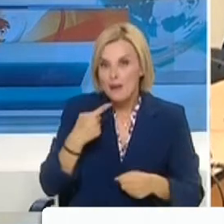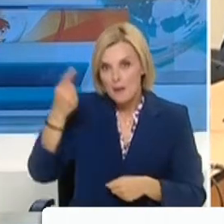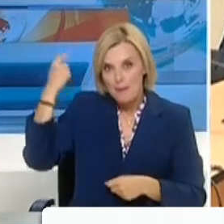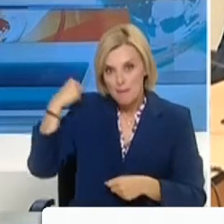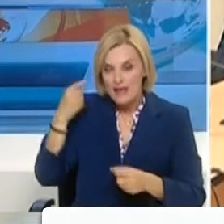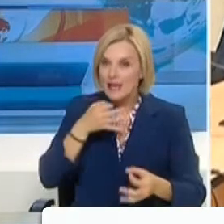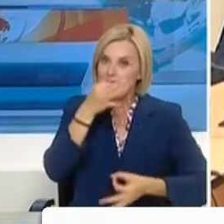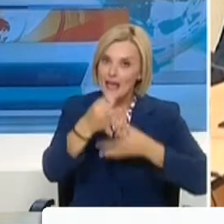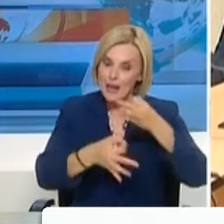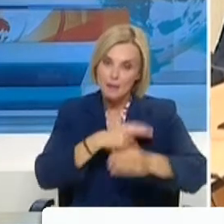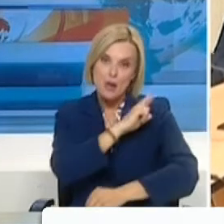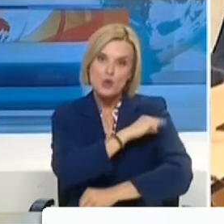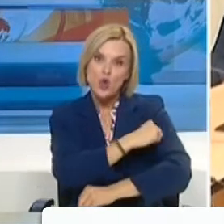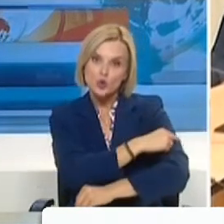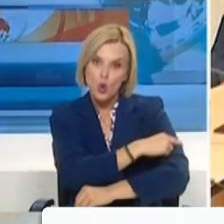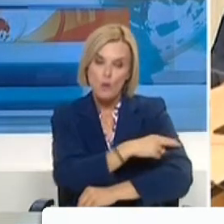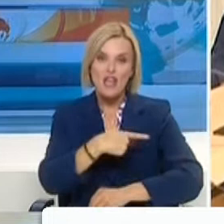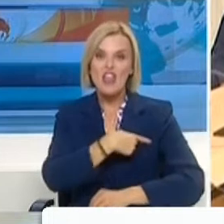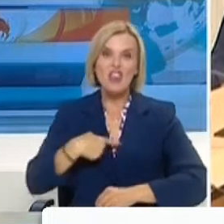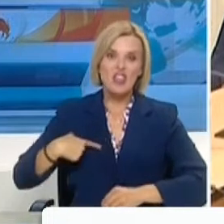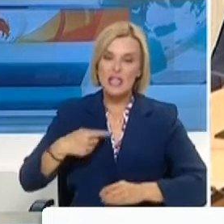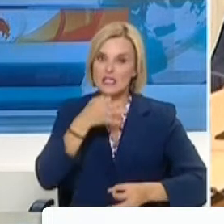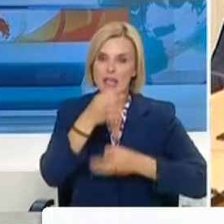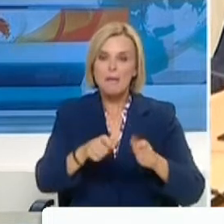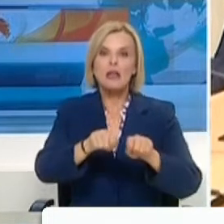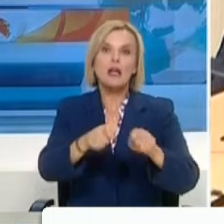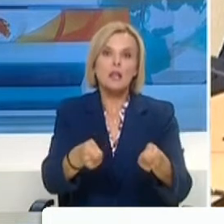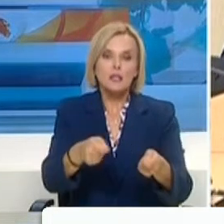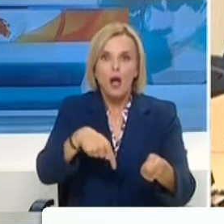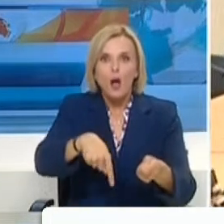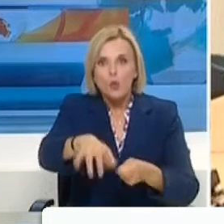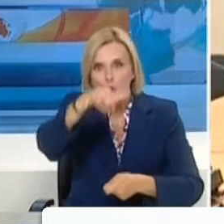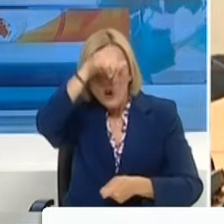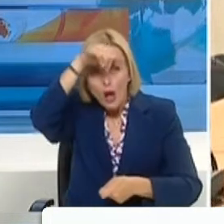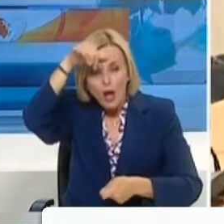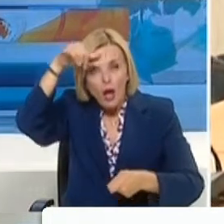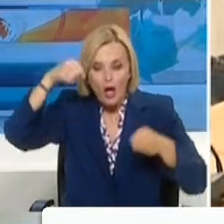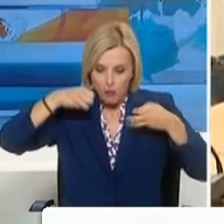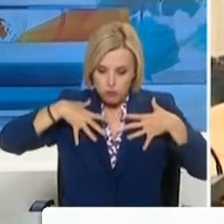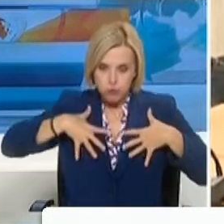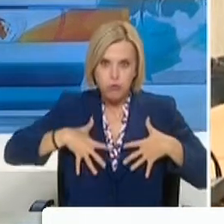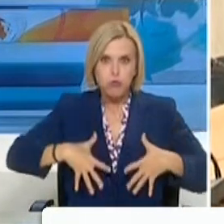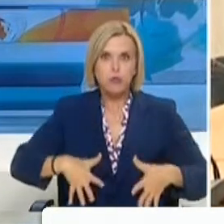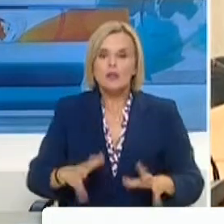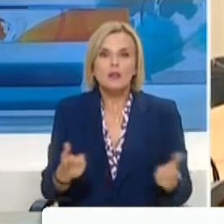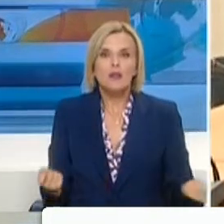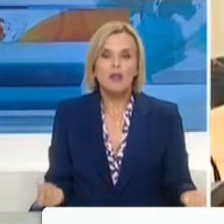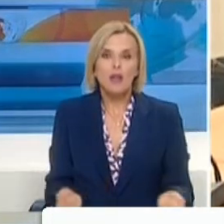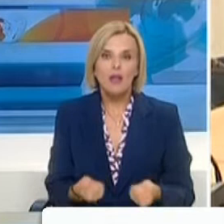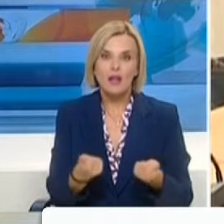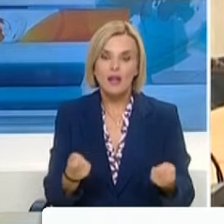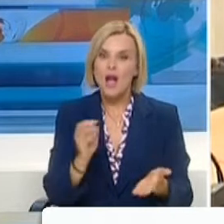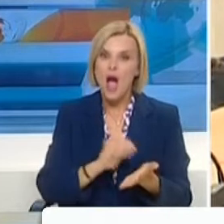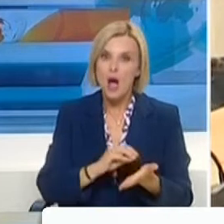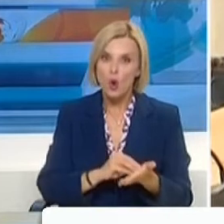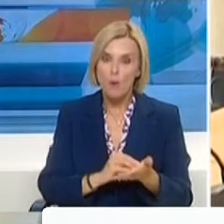οι διοικήσεις με απόφασή τους τα είχαν κλειστά. Τώρα όμως με τη ζέστη αυτό ενδεχομένως θα είναι αδύνατον. Να σημειωθεί δε ότι η μεθ κορονοϊού